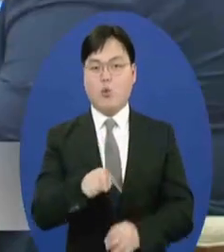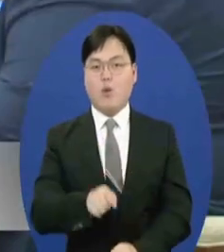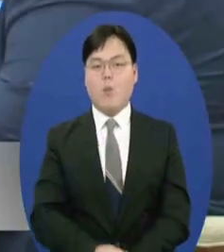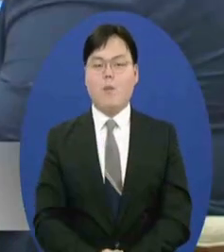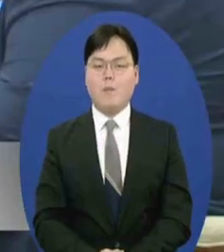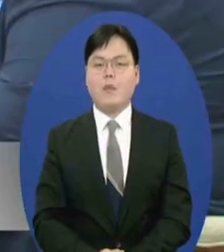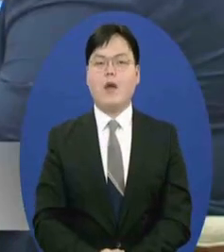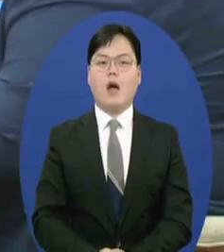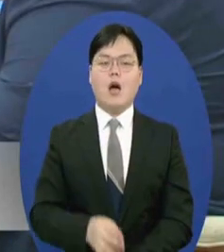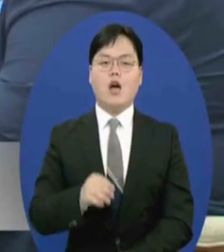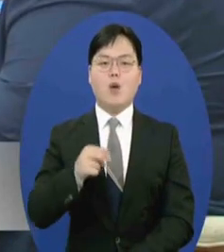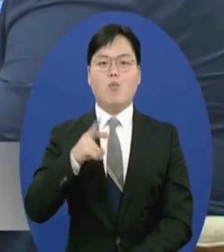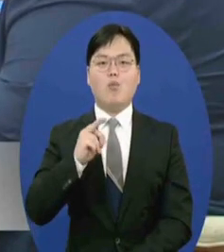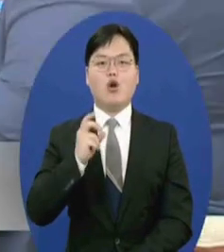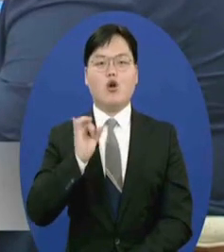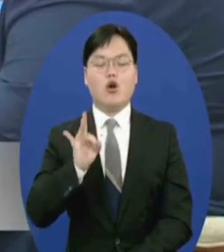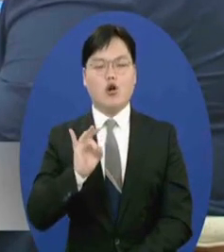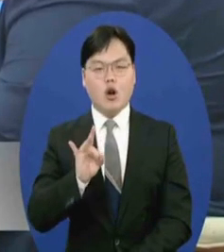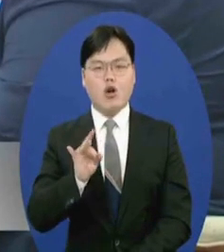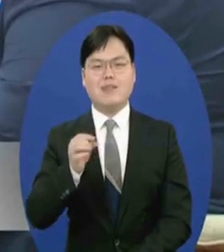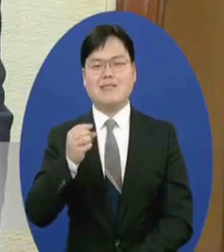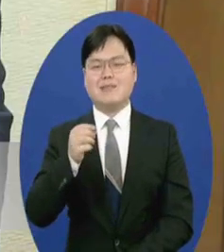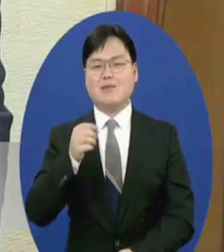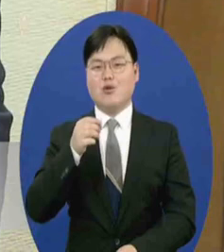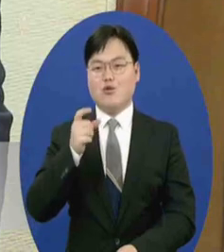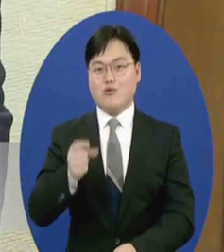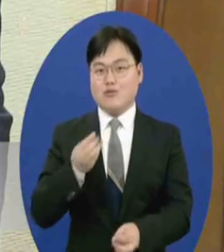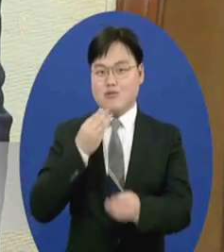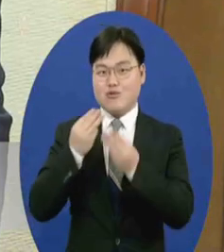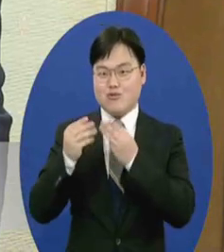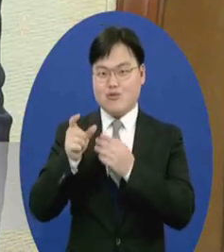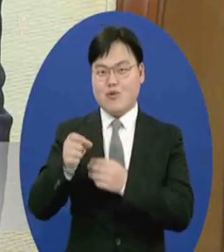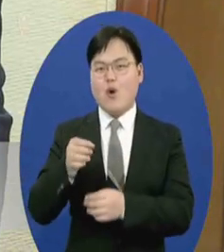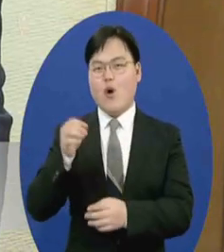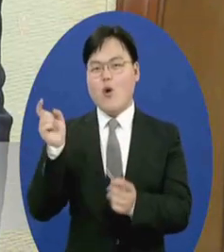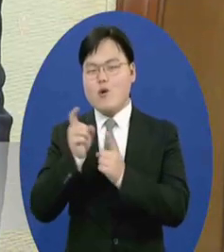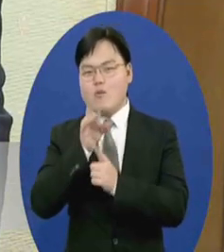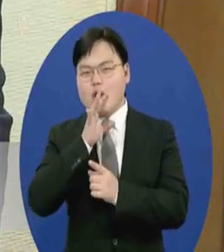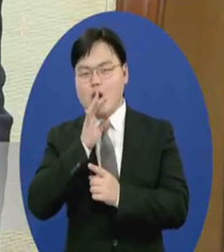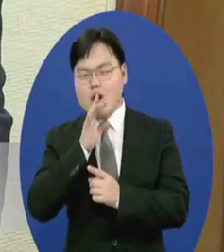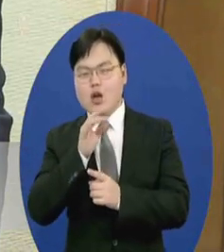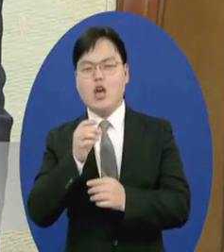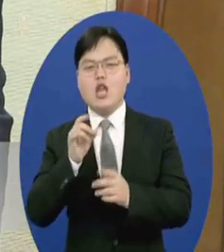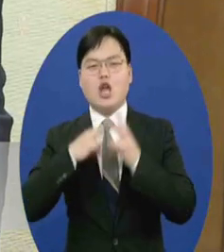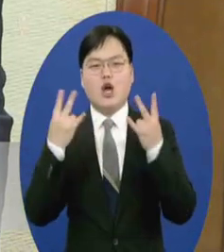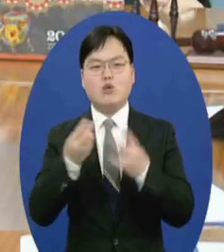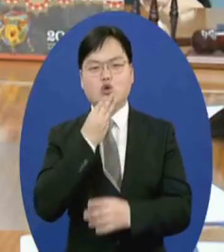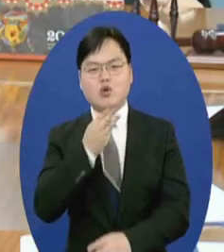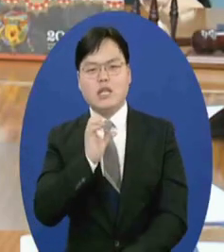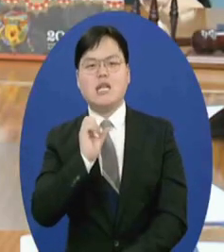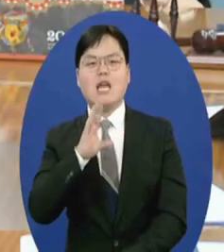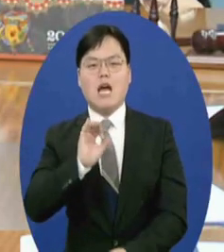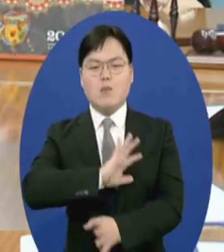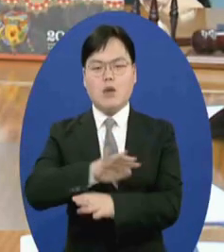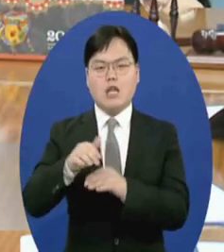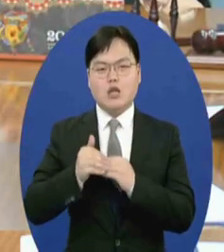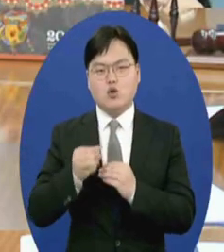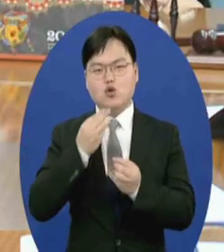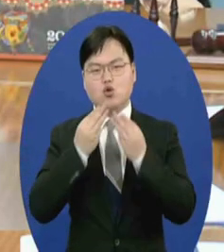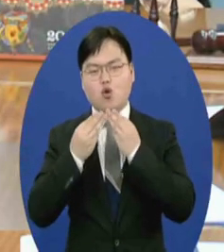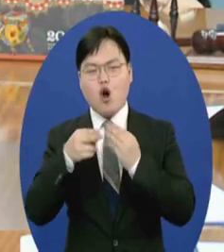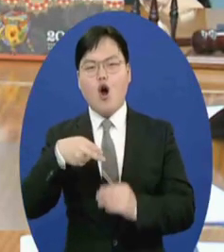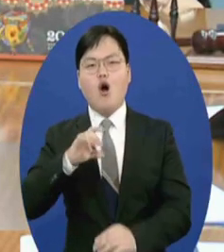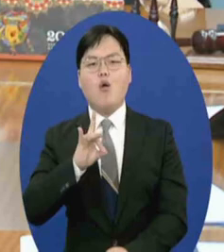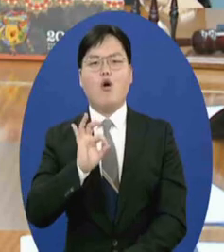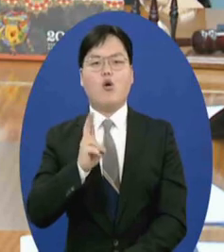байна. Харин Улсын Ерөнхий прокурор Жаргал Сайхантай уулзах үеэрээ нийгэмд шударга ёс тогтооход хараат бус бие даасан шүүх прокурорын байгууллага